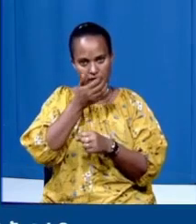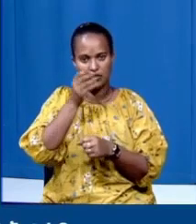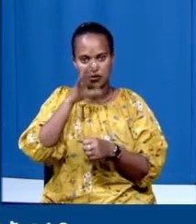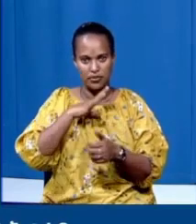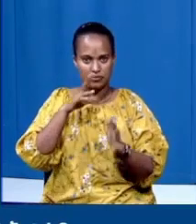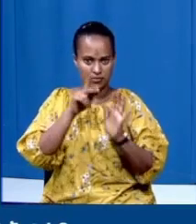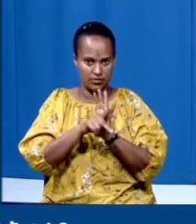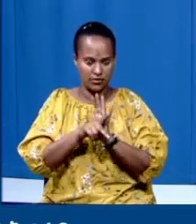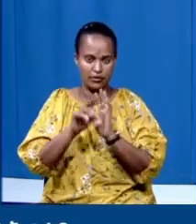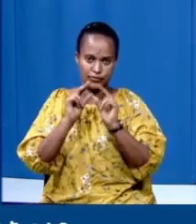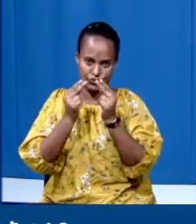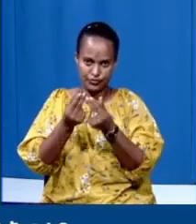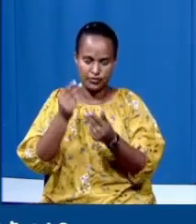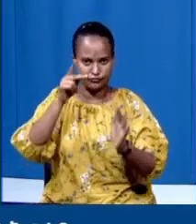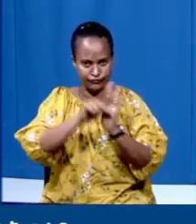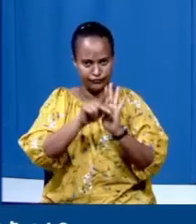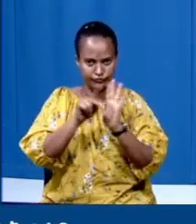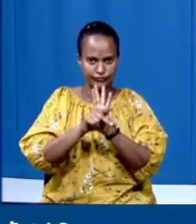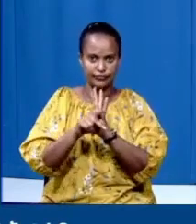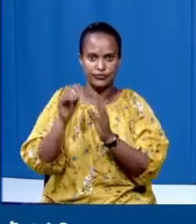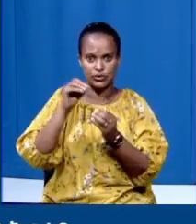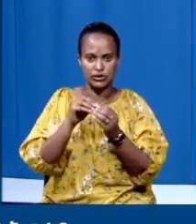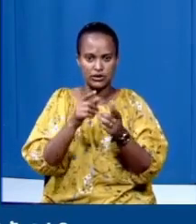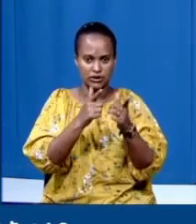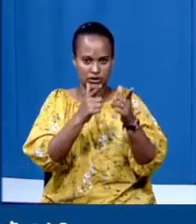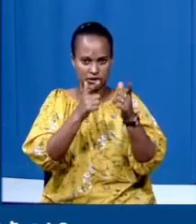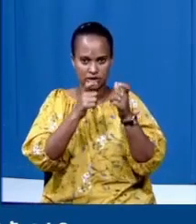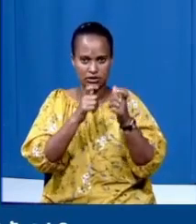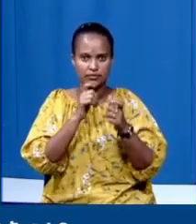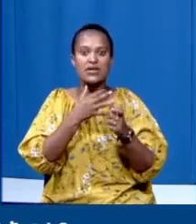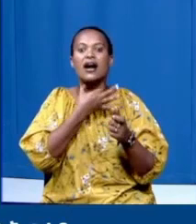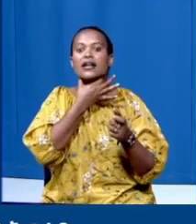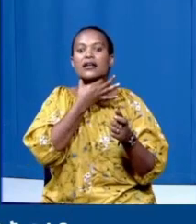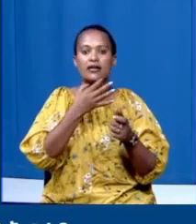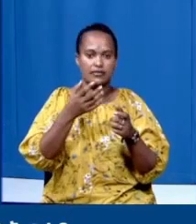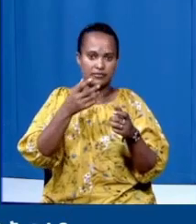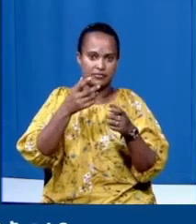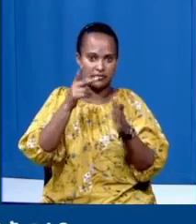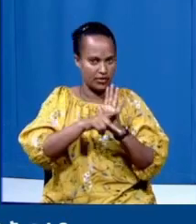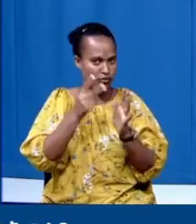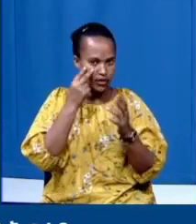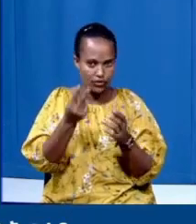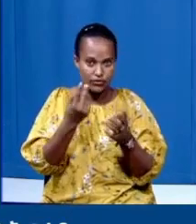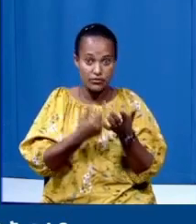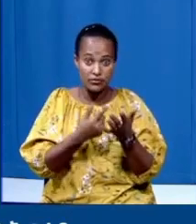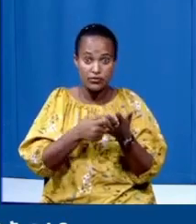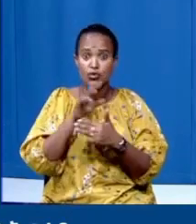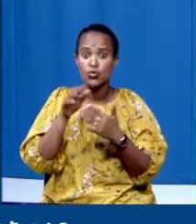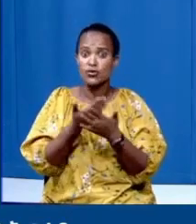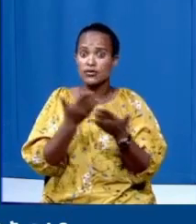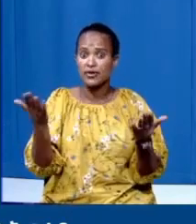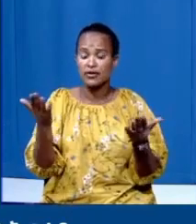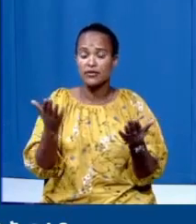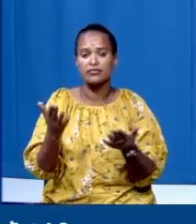ምቕታል ብጅምላ ምቕታል ብተወሳኺ ጥይት ከየባኸን ሓኒቕካ ምታሉ እንተላ እዩ እኽሊ ምቕፃል ኩሉ ንብረት